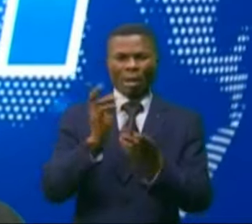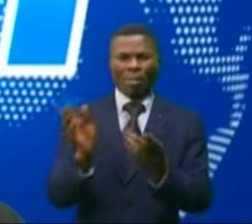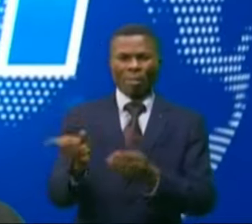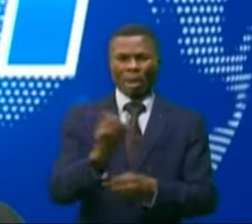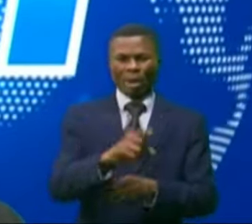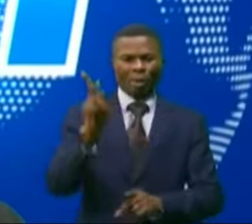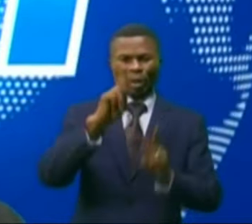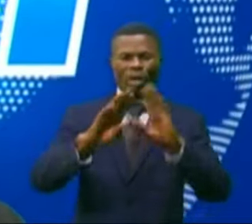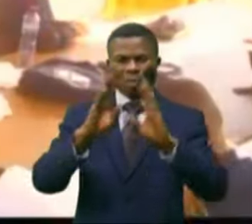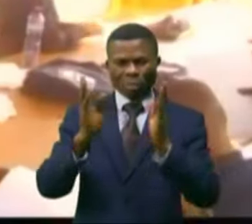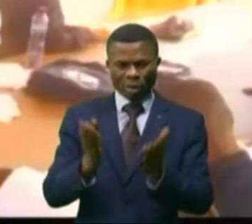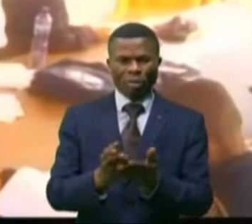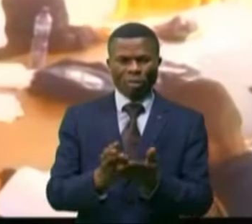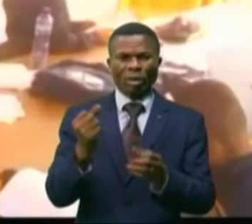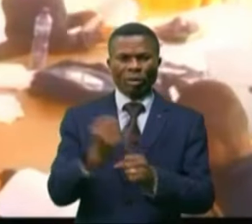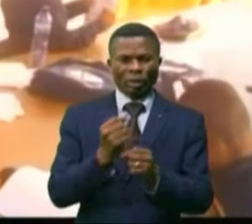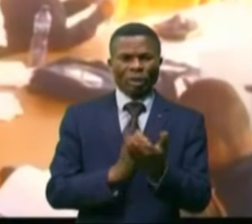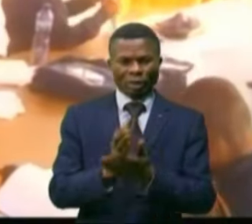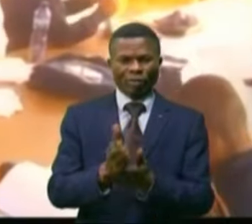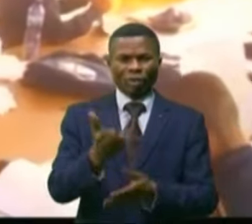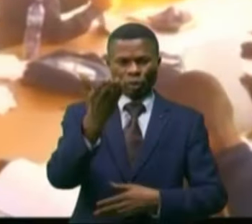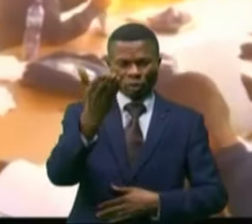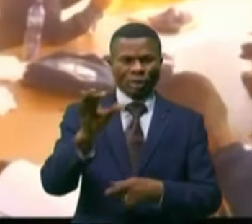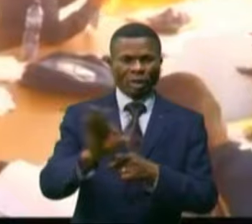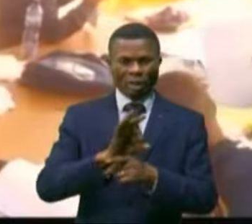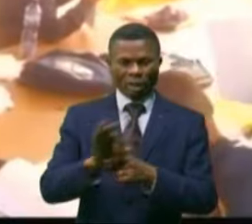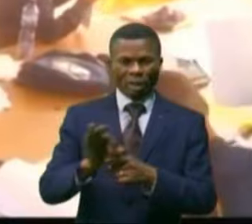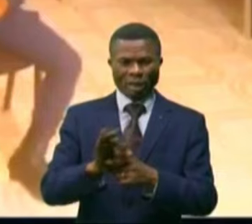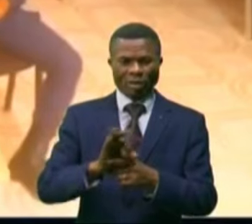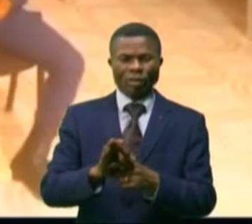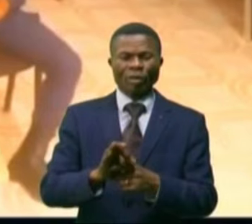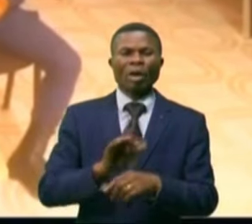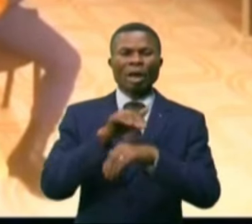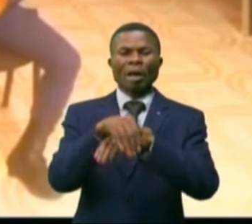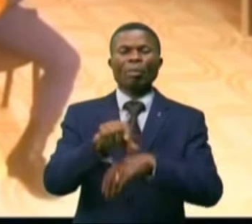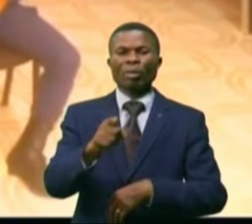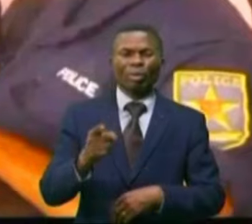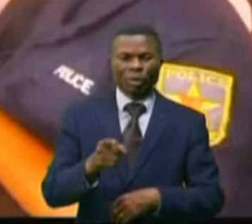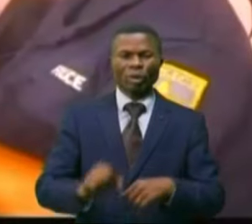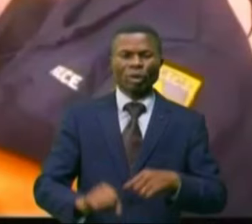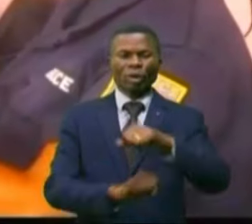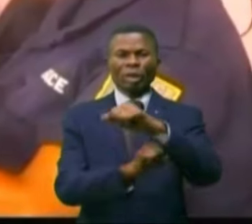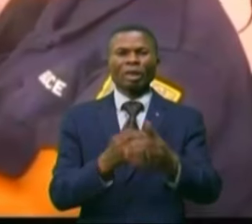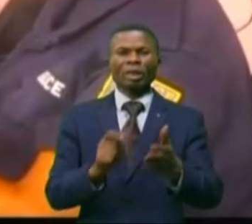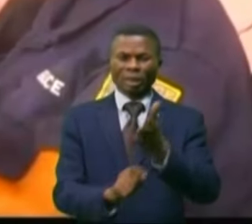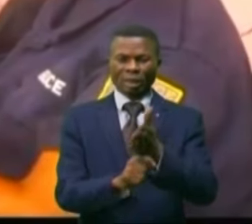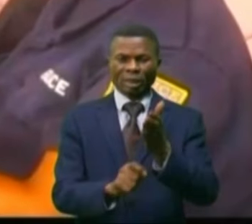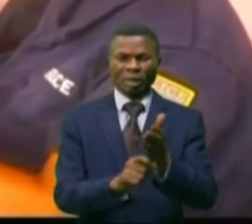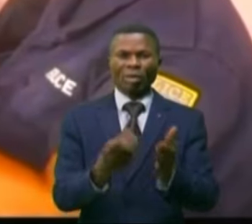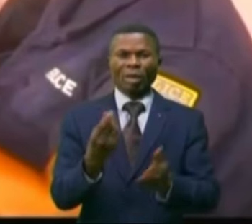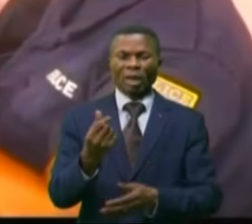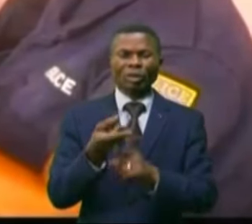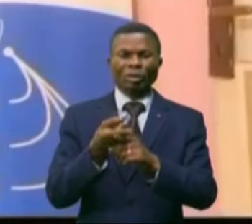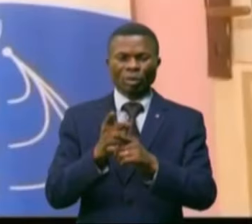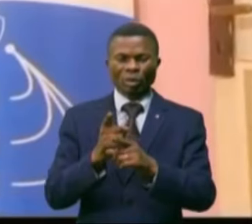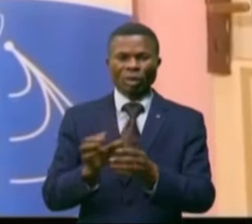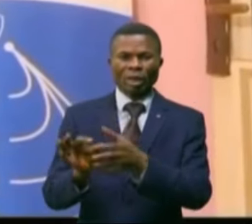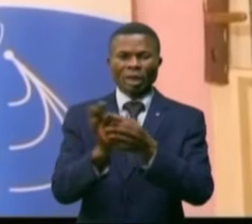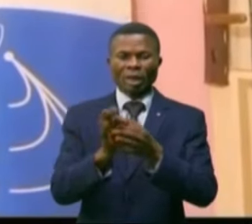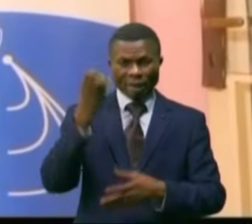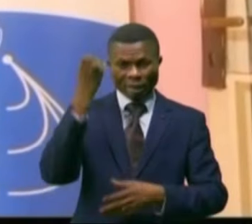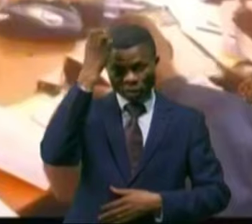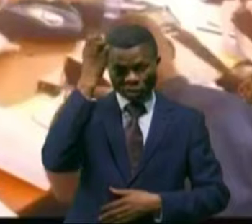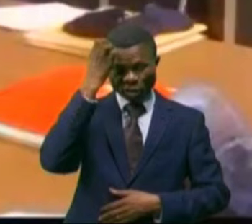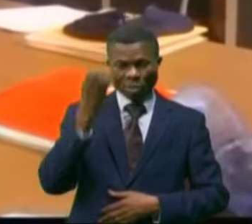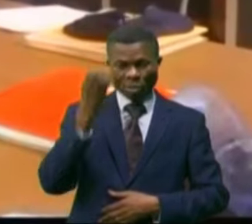efficace. Cette formation qui a bénéficié de l'appui technique et financier de l'Union